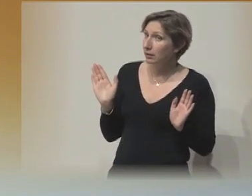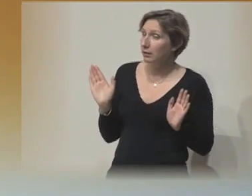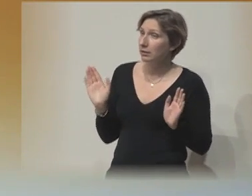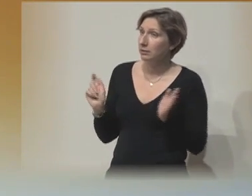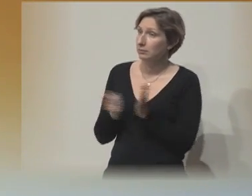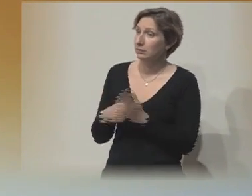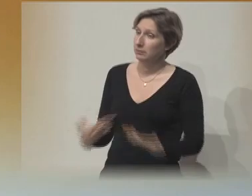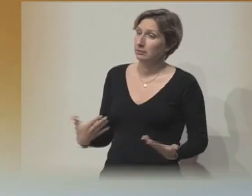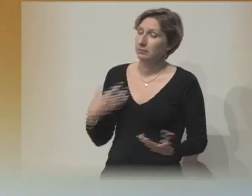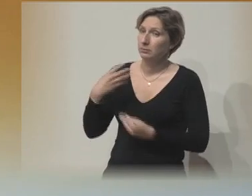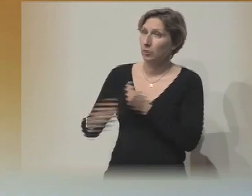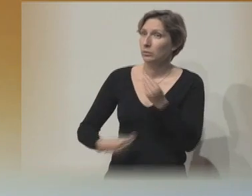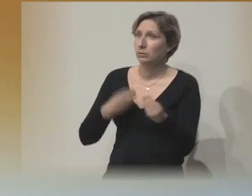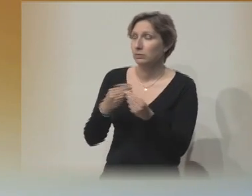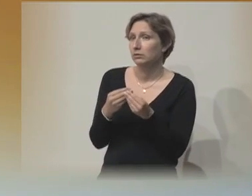un monde